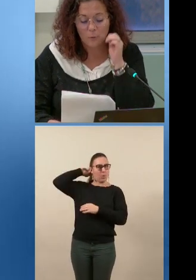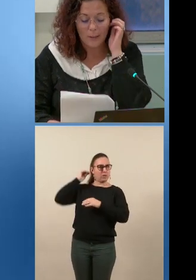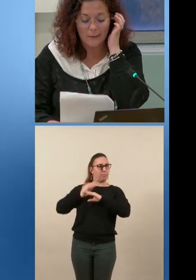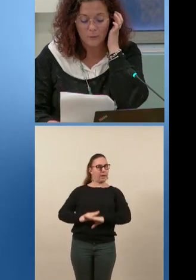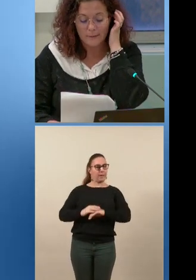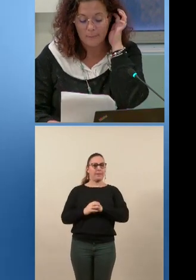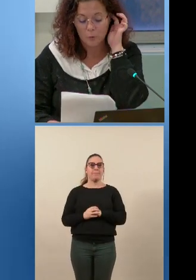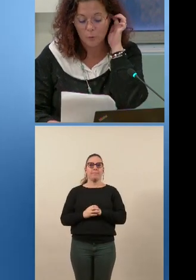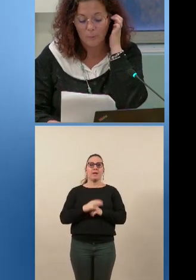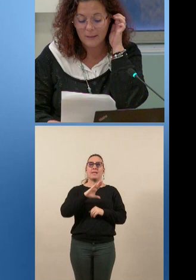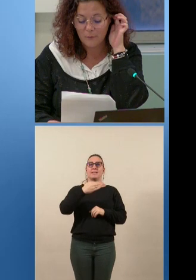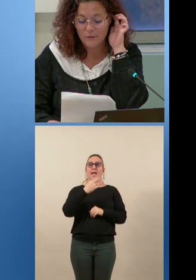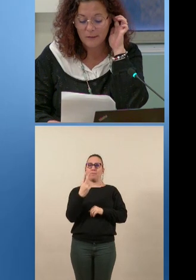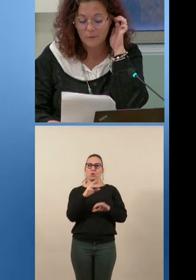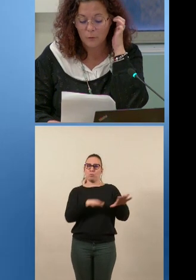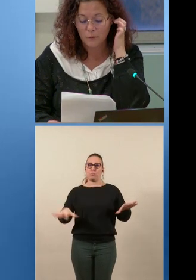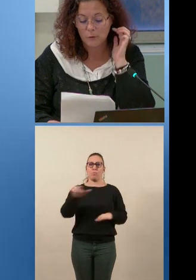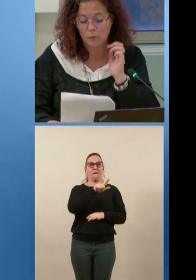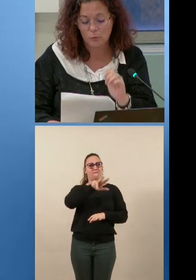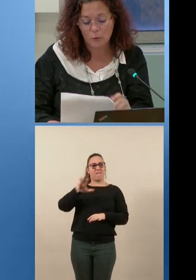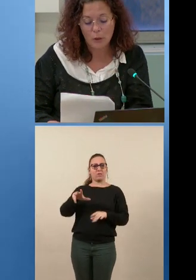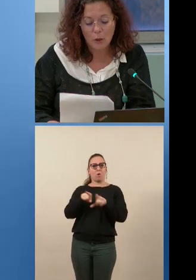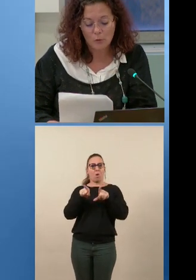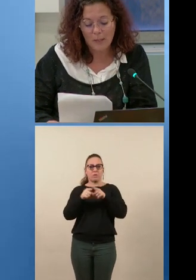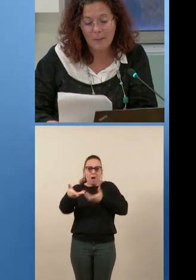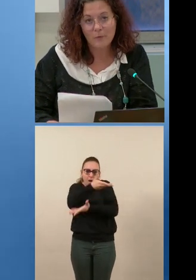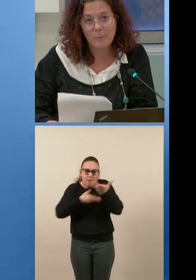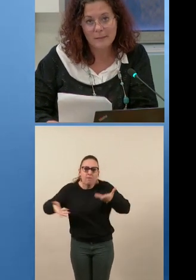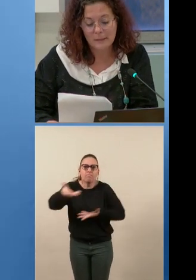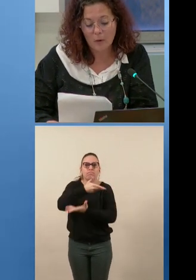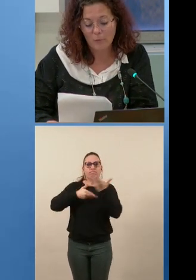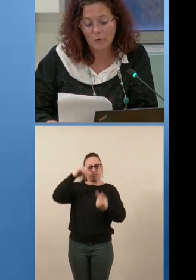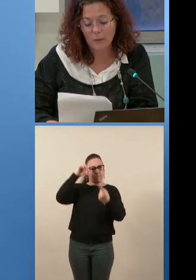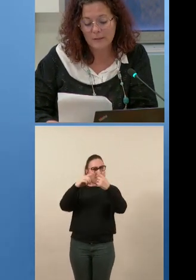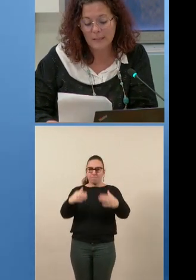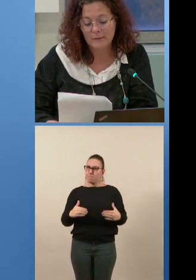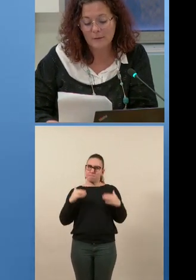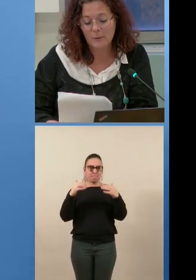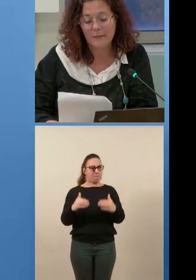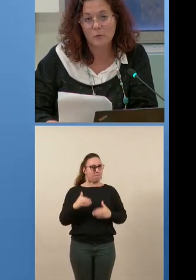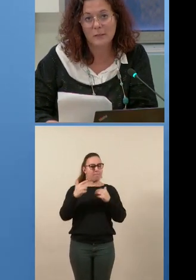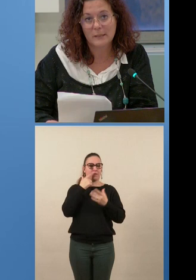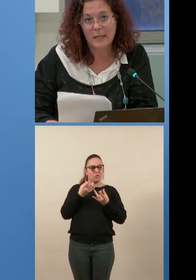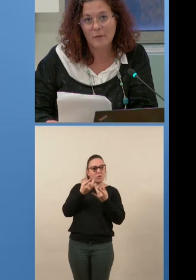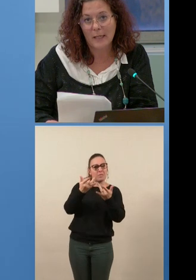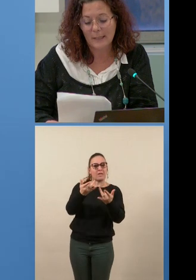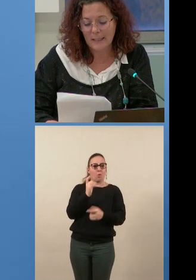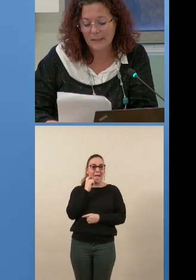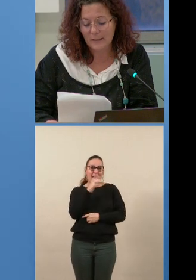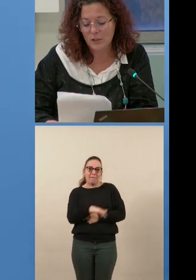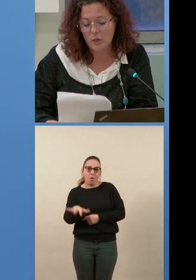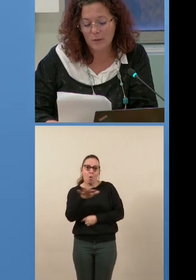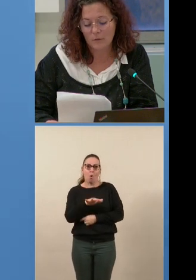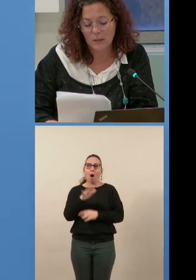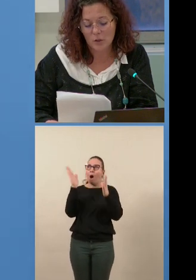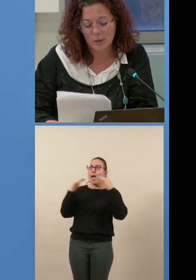23 classes de CM2 ont bénéficié d'un temps de discussion sur la même thématique renforçant ainsi la sensibilisation des élèves à l'égalité